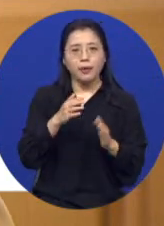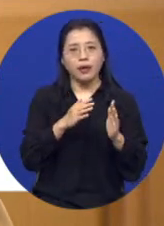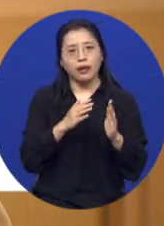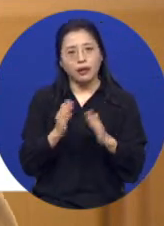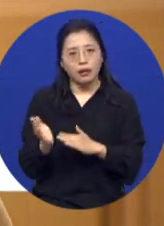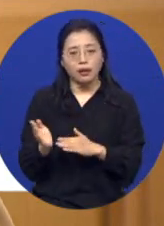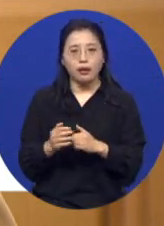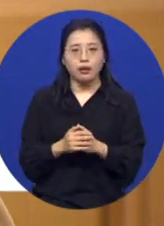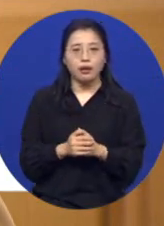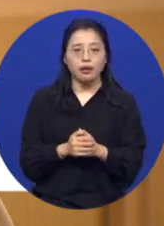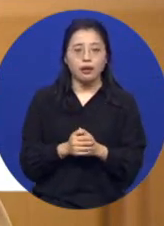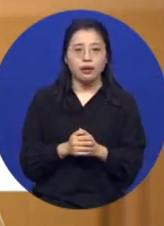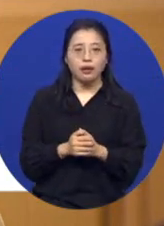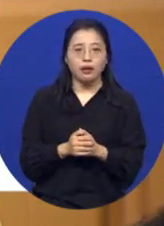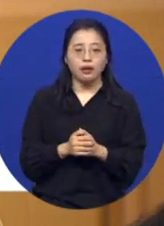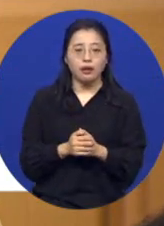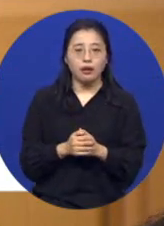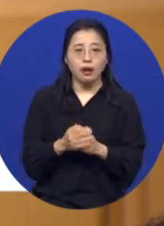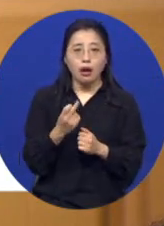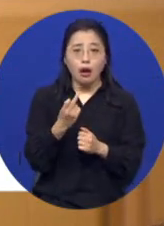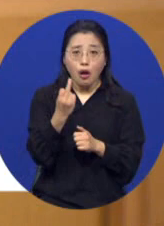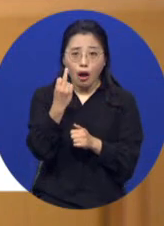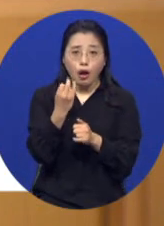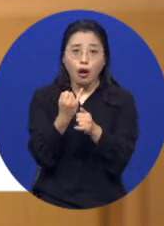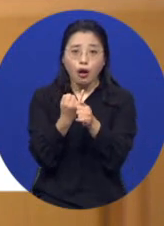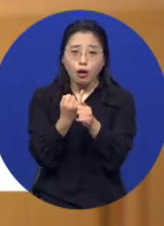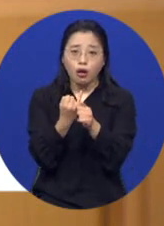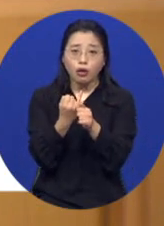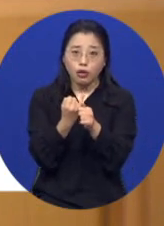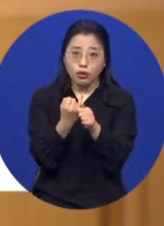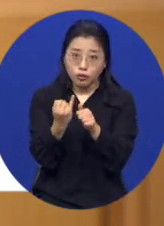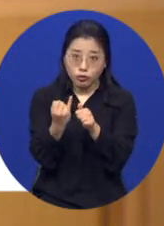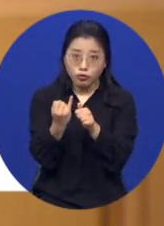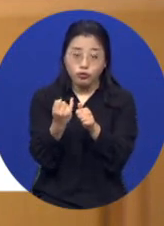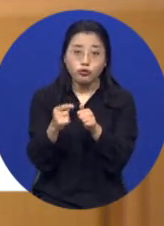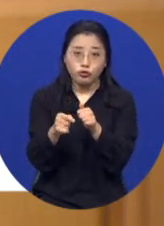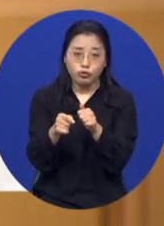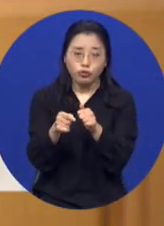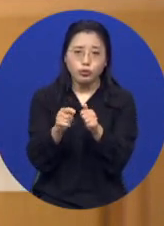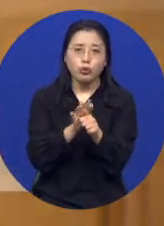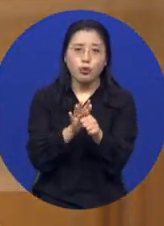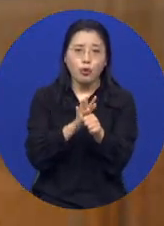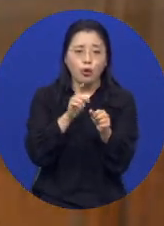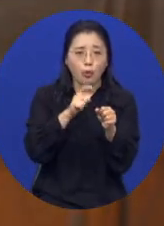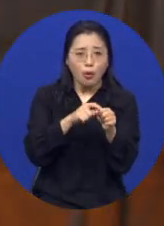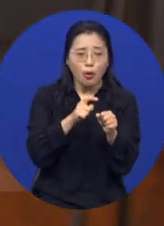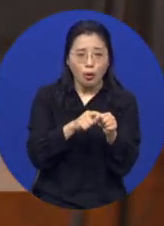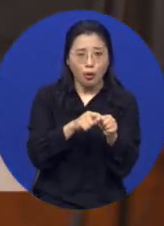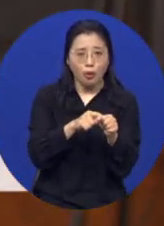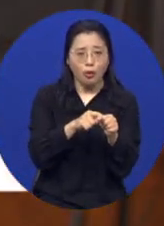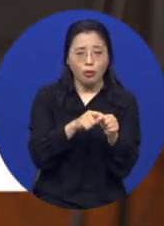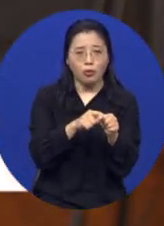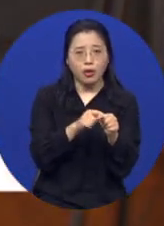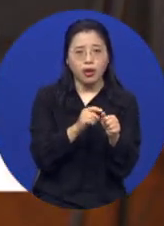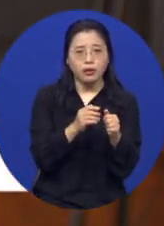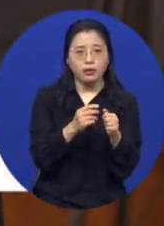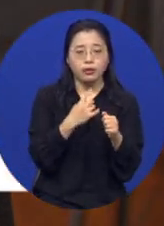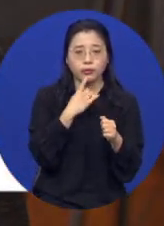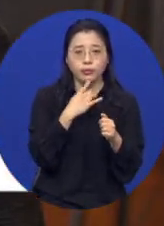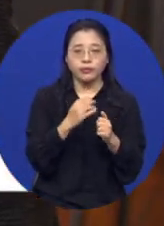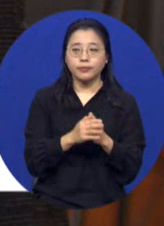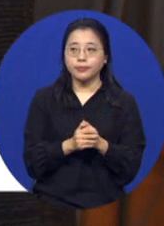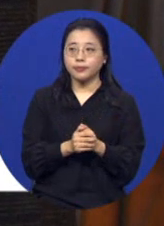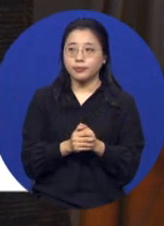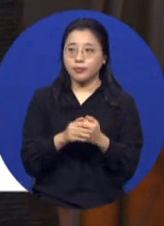것이 폭도라고 의인받아서 그렇게 됐으니 너무나 억울하겠죠. 4.3 사건이